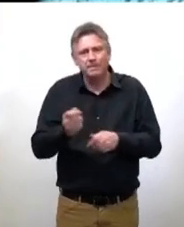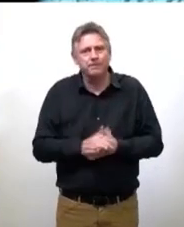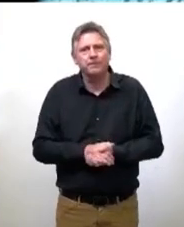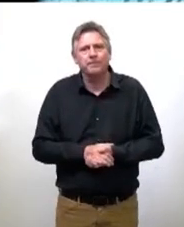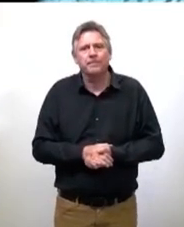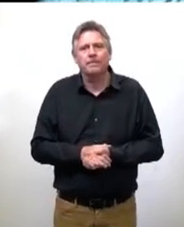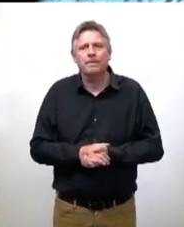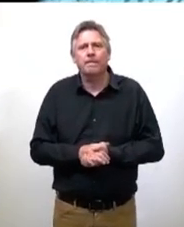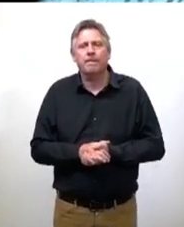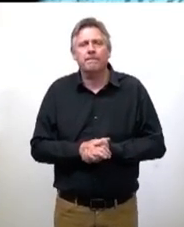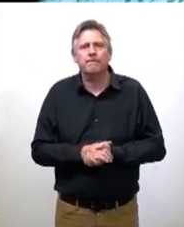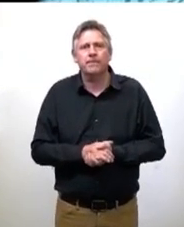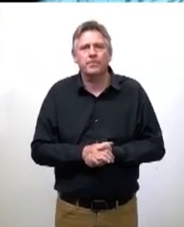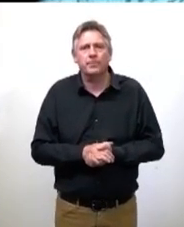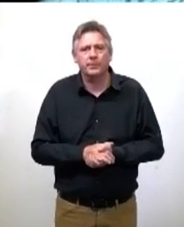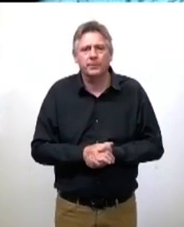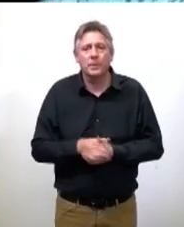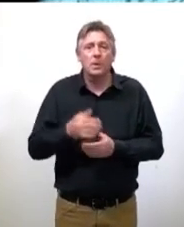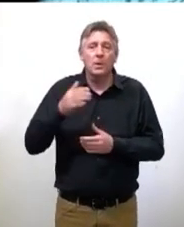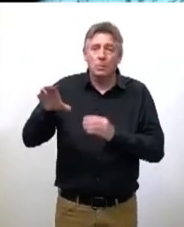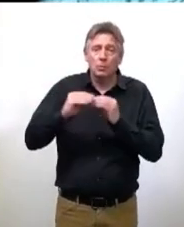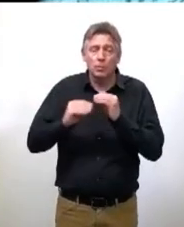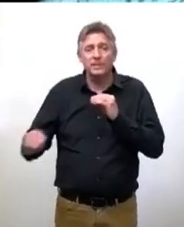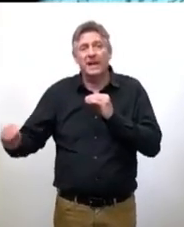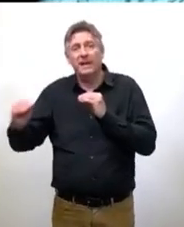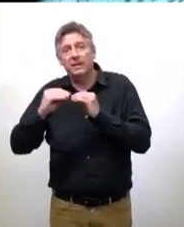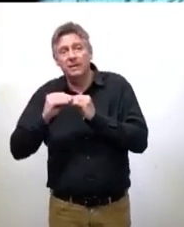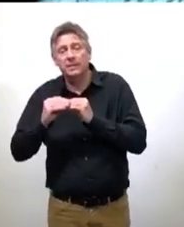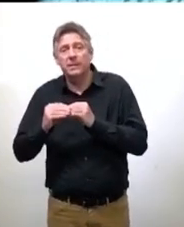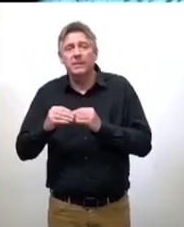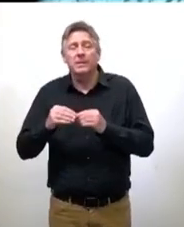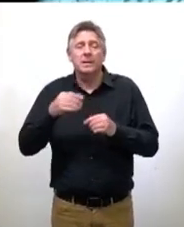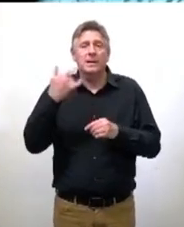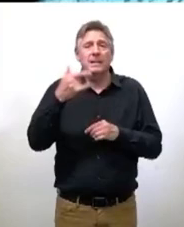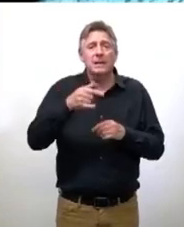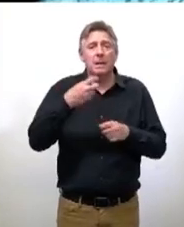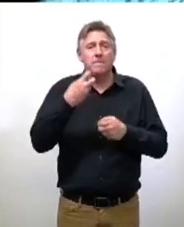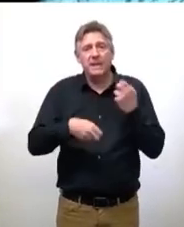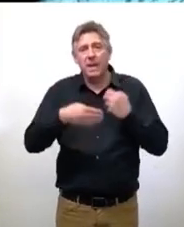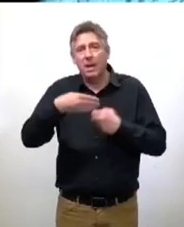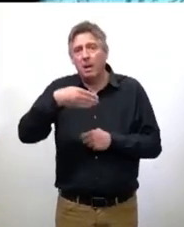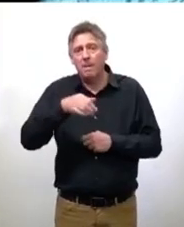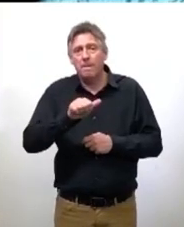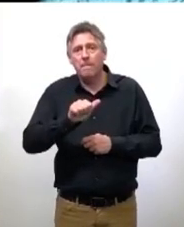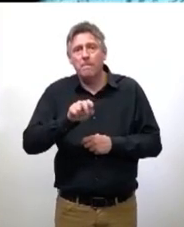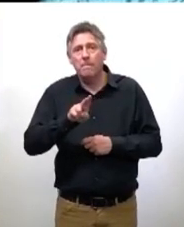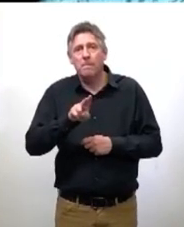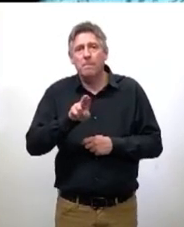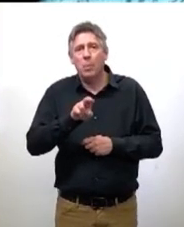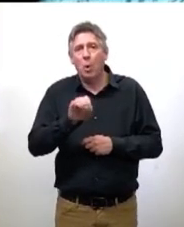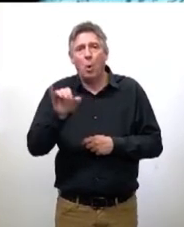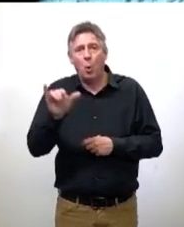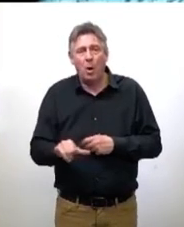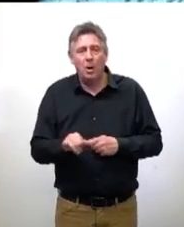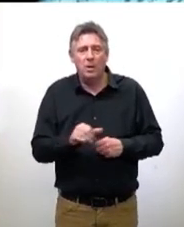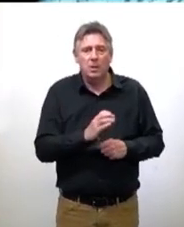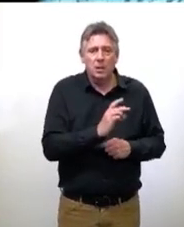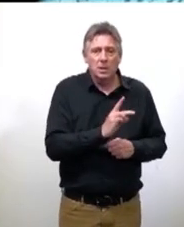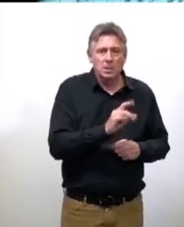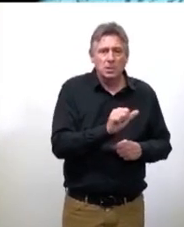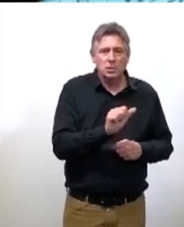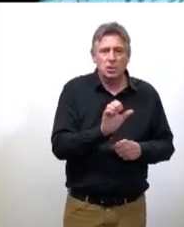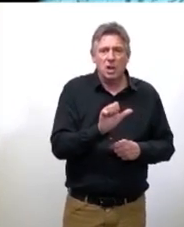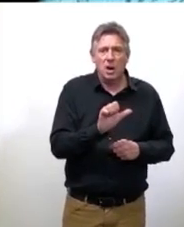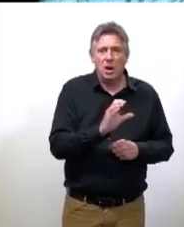qu'à la différence d'autres stades, comme peut-être celui de Lille, Pierre-Mauroy, l'histoire a fait que l'homme Chaban était 3/4 du CA Bègles et qui comptait